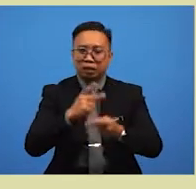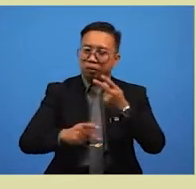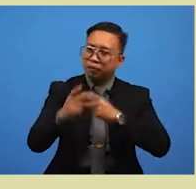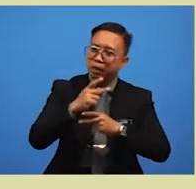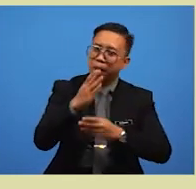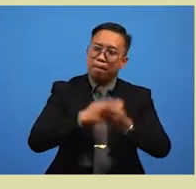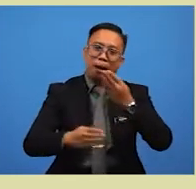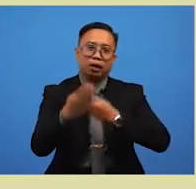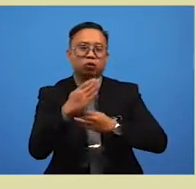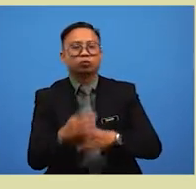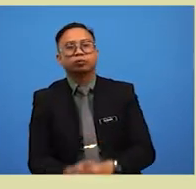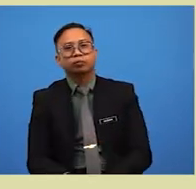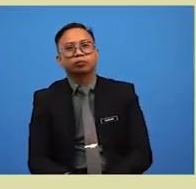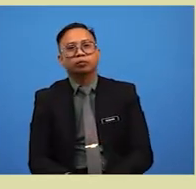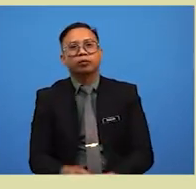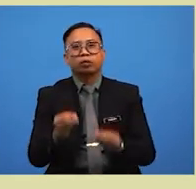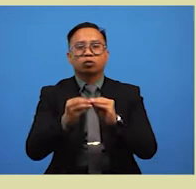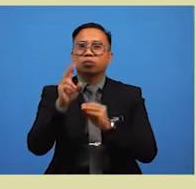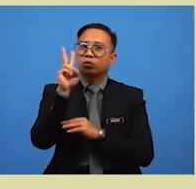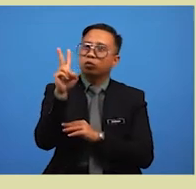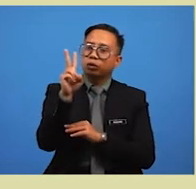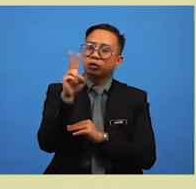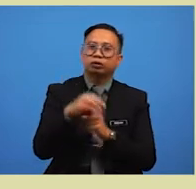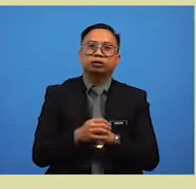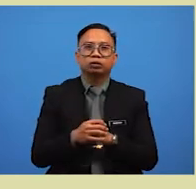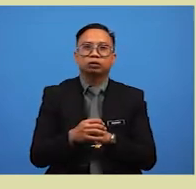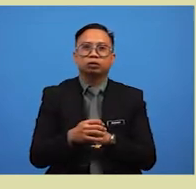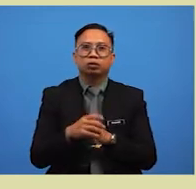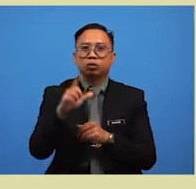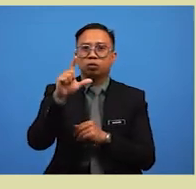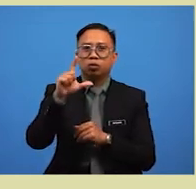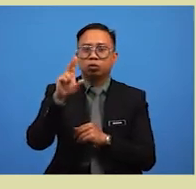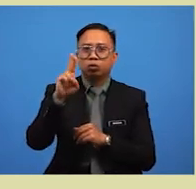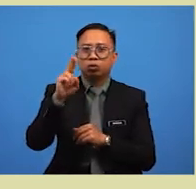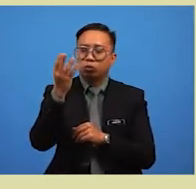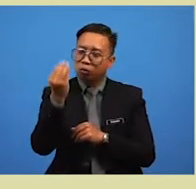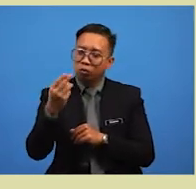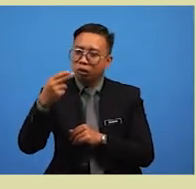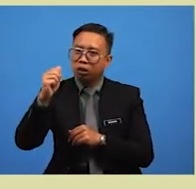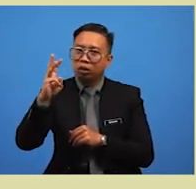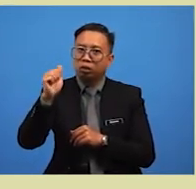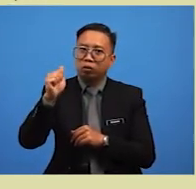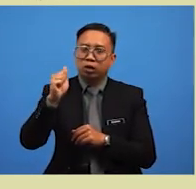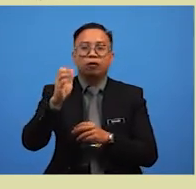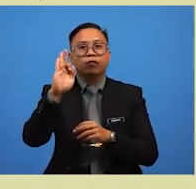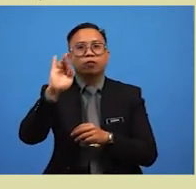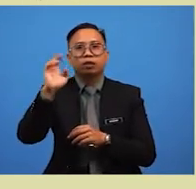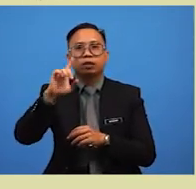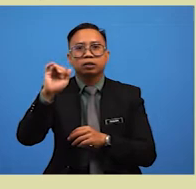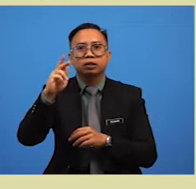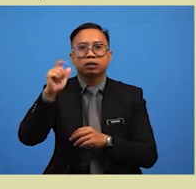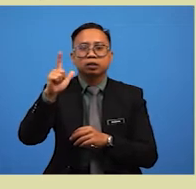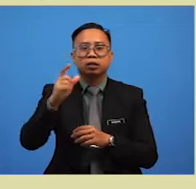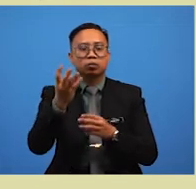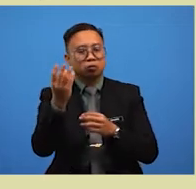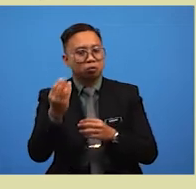biologi. Jawapan soalan nombor 2 ialah luluh hawa fizikal. Jawapan soalan nombor 3